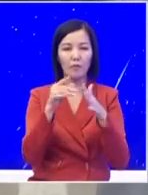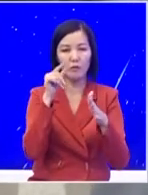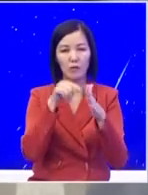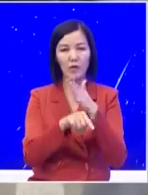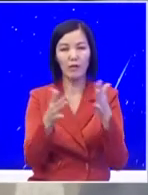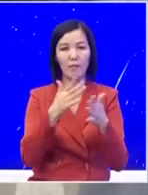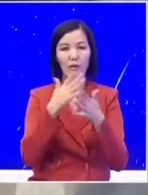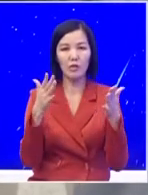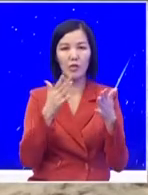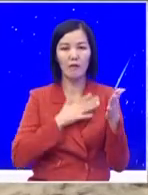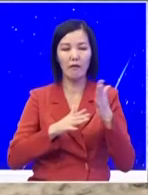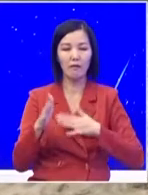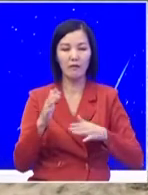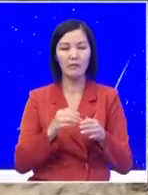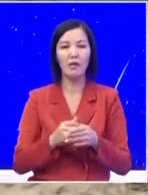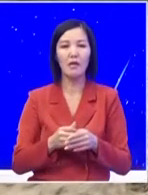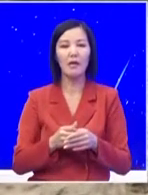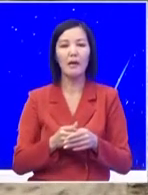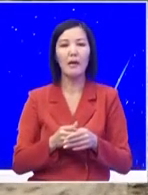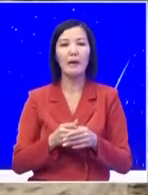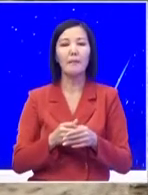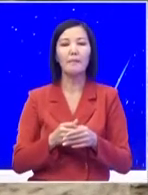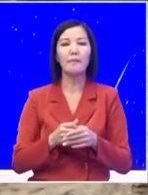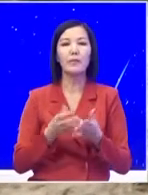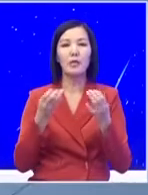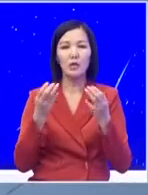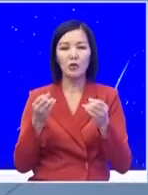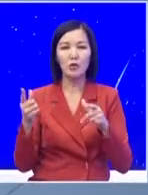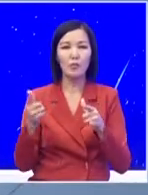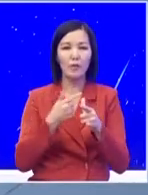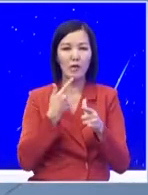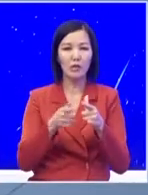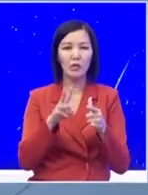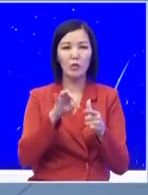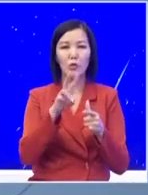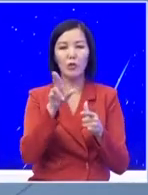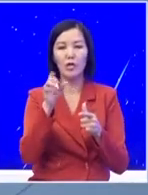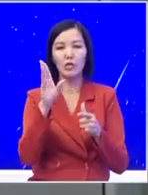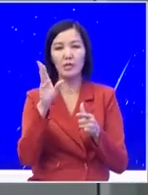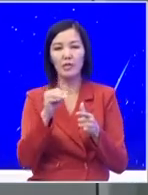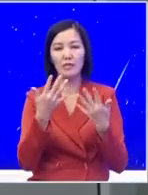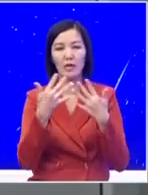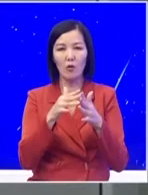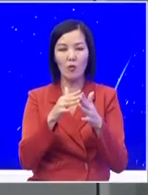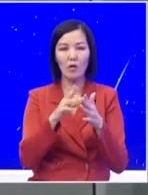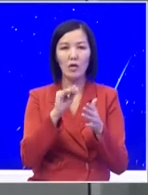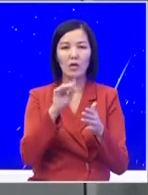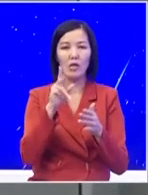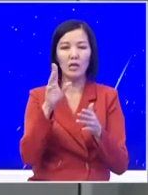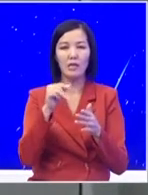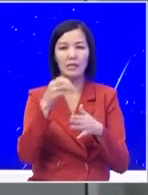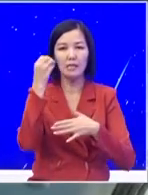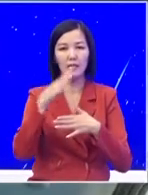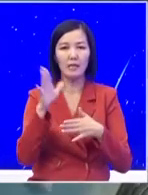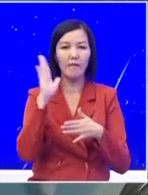большая радость для местных жителей. Существенные преобразования происходят и в Междуреченском сельском округе. В июне в селе Жаухашты запустили